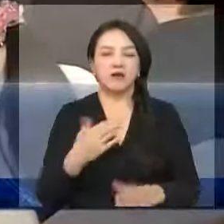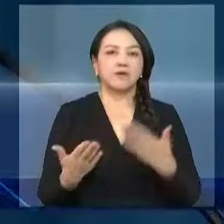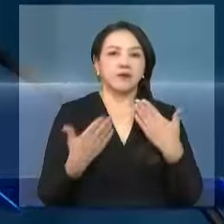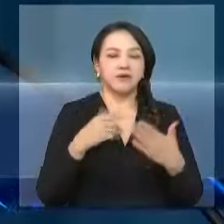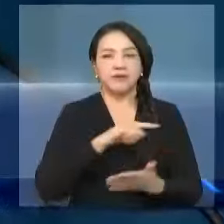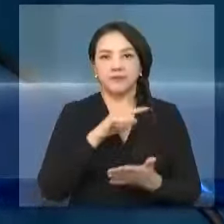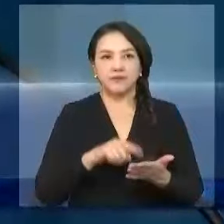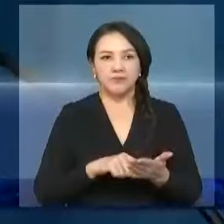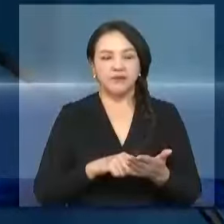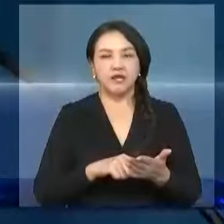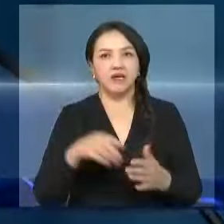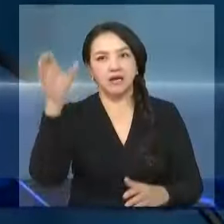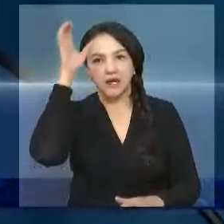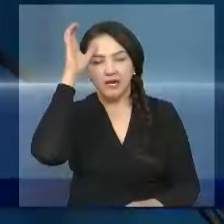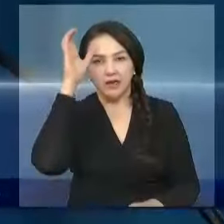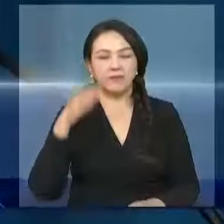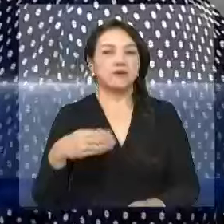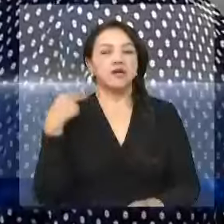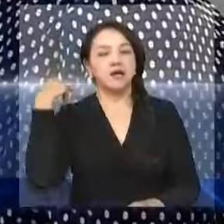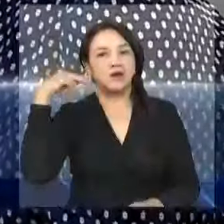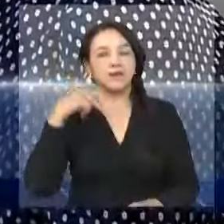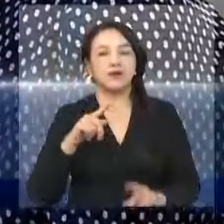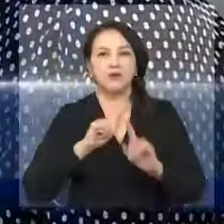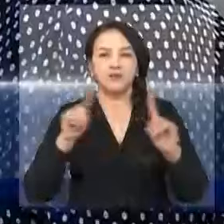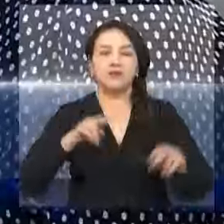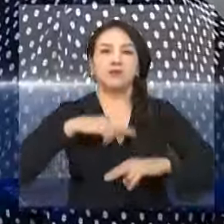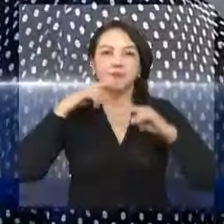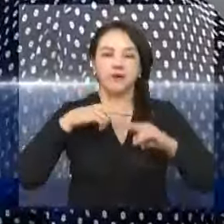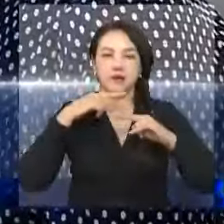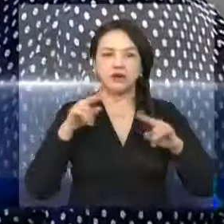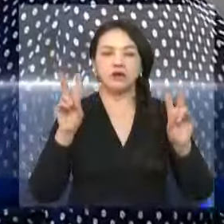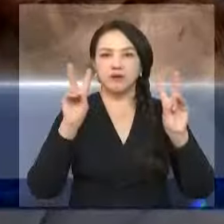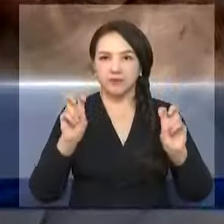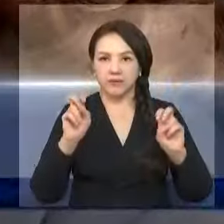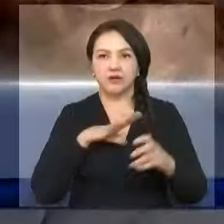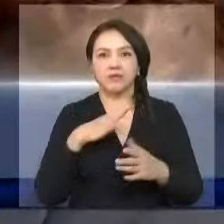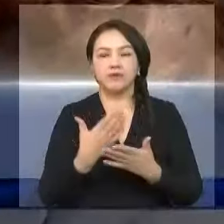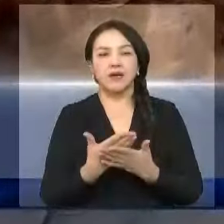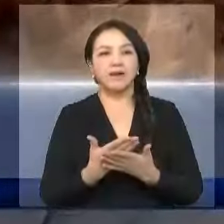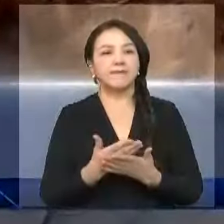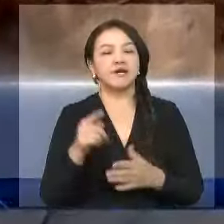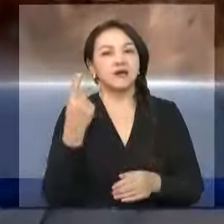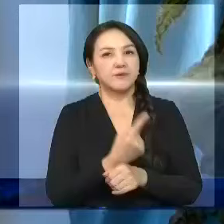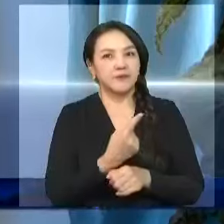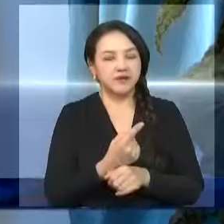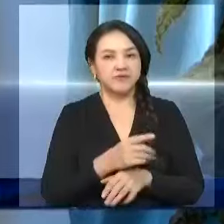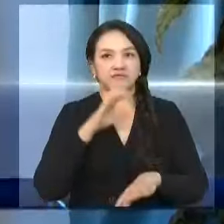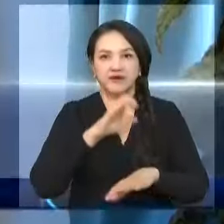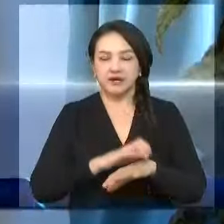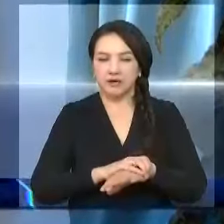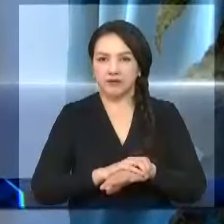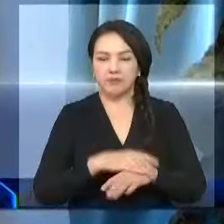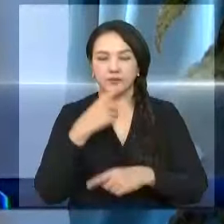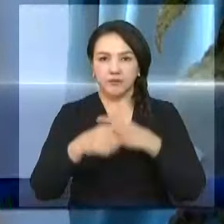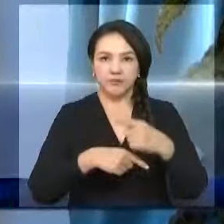обсуждения вопросов, касающихся образования. Президент страны уделил особое внимание этой теме, подчеркивая, что образование является одним из основных факторов,